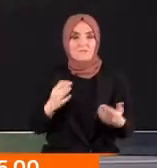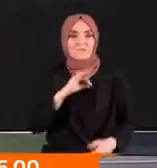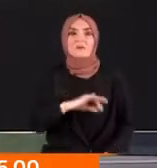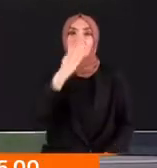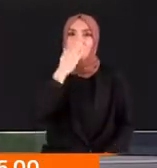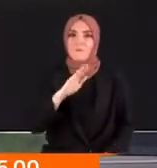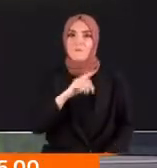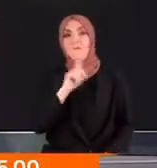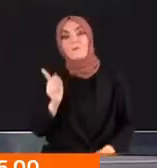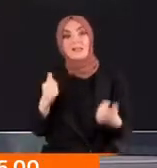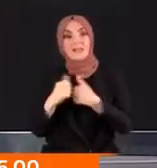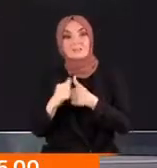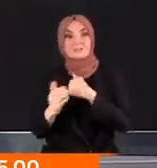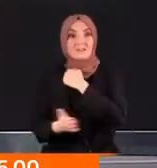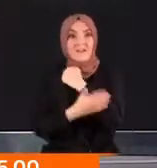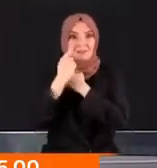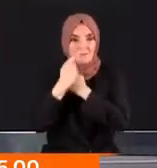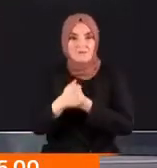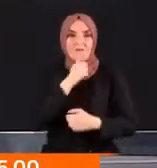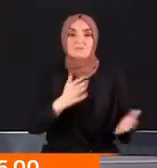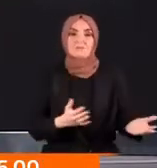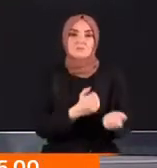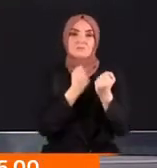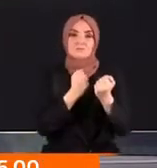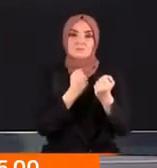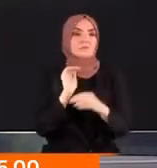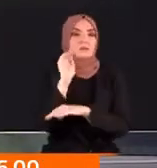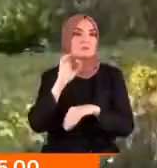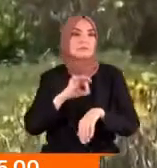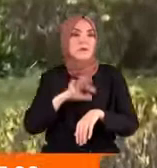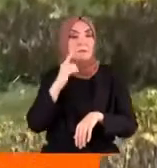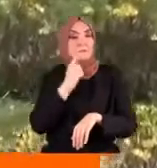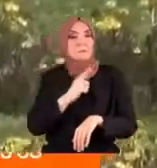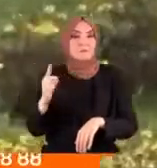ve yaşadığı o anları bakın nasıl anlattı.